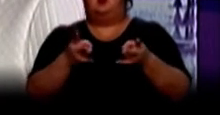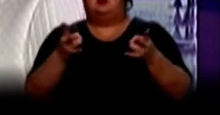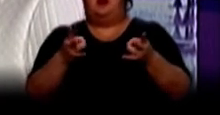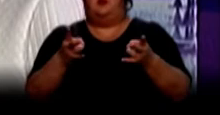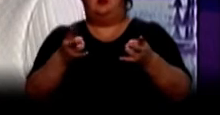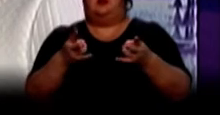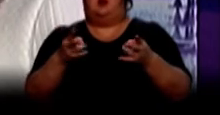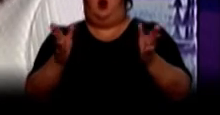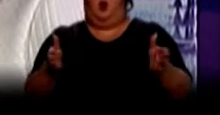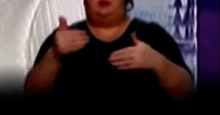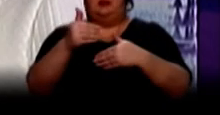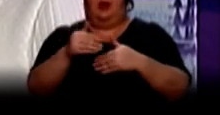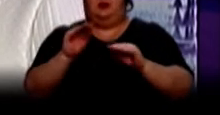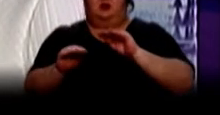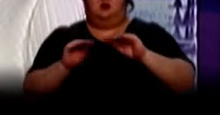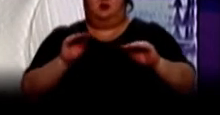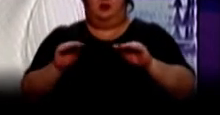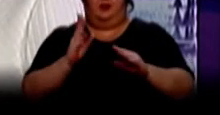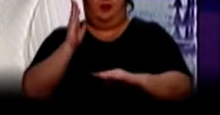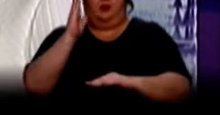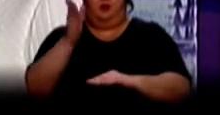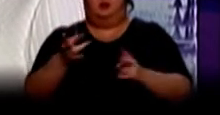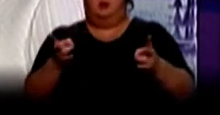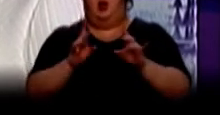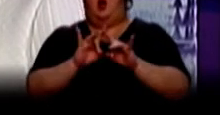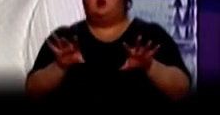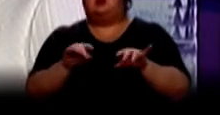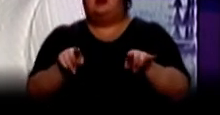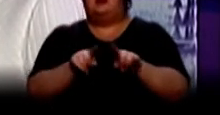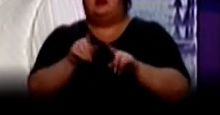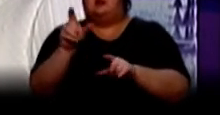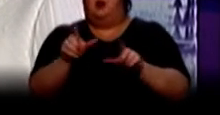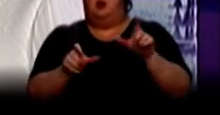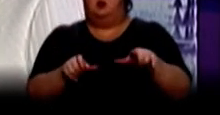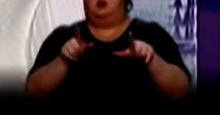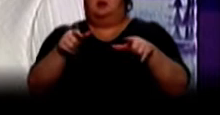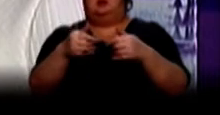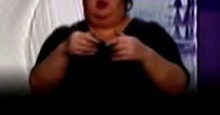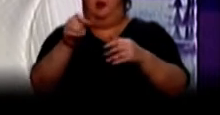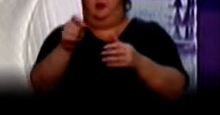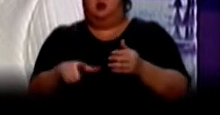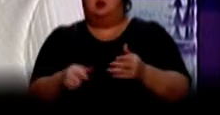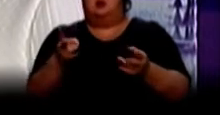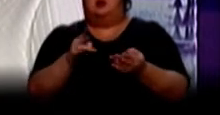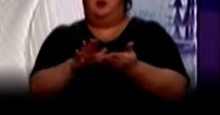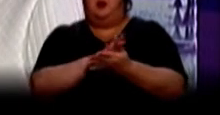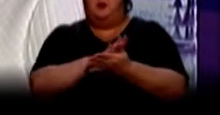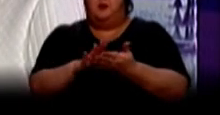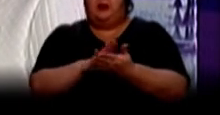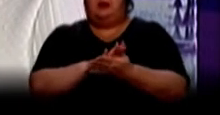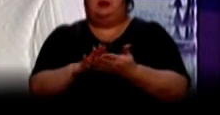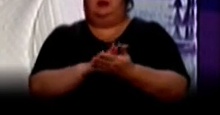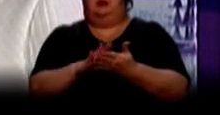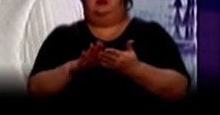контейнер сортуємо, але на майбутнє потрібно роз'яснювати так само людям, що ці пляшки потрібно мити з-під олії, з-під